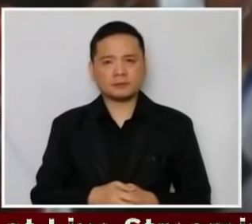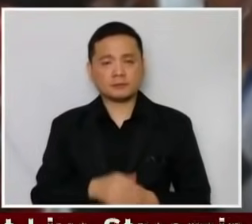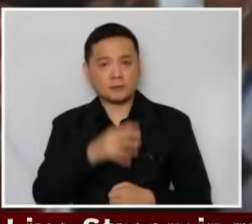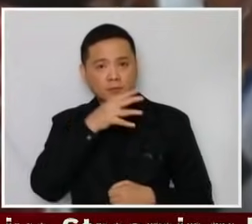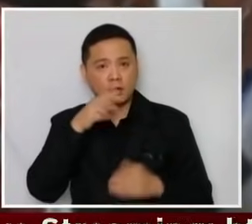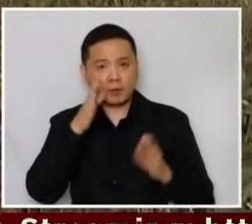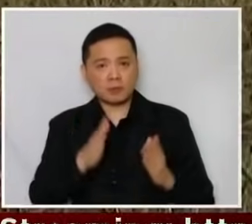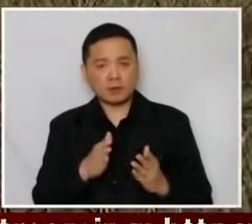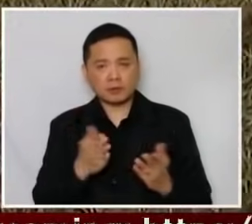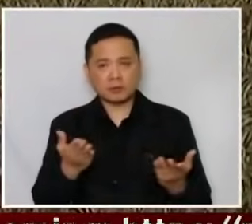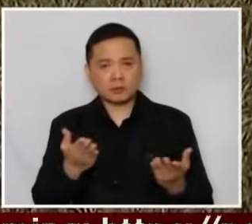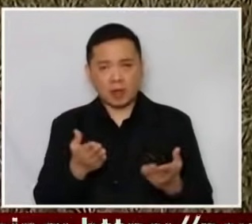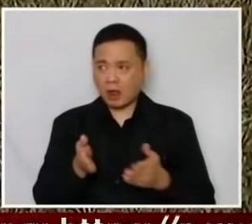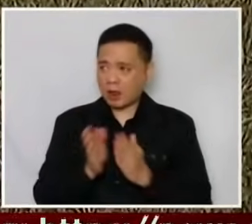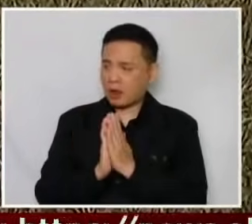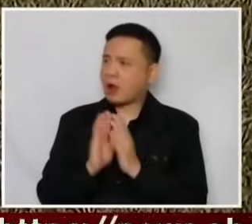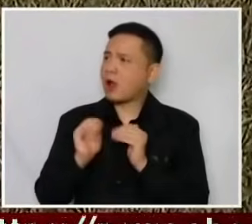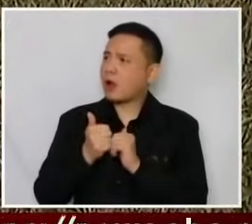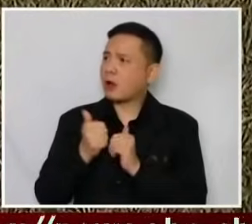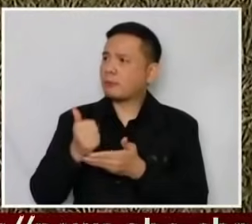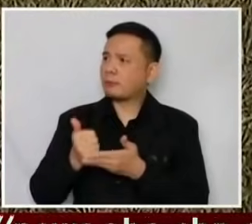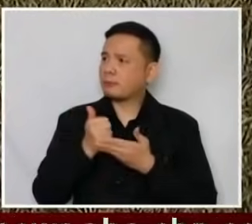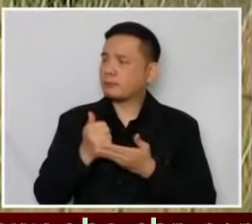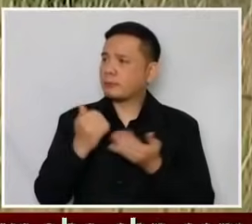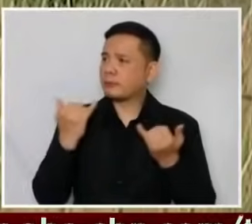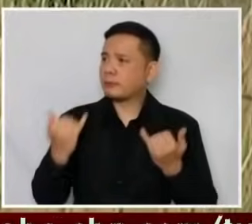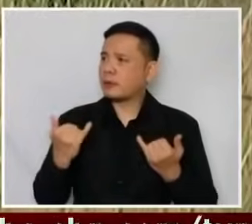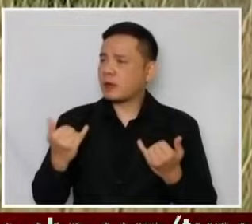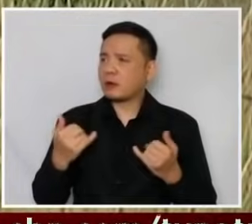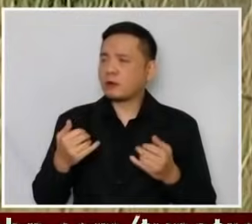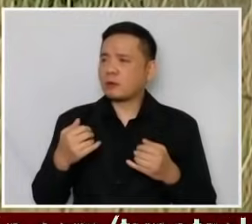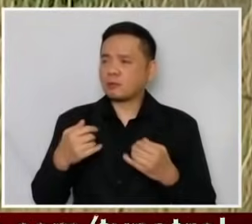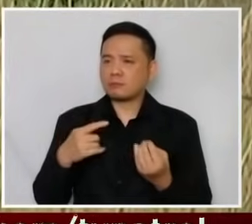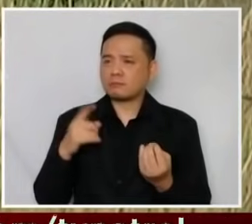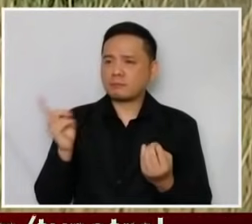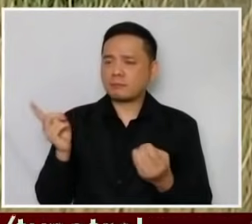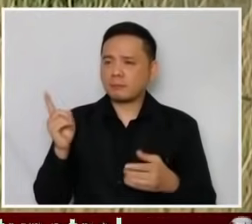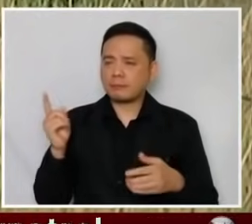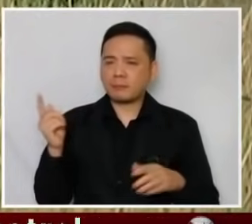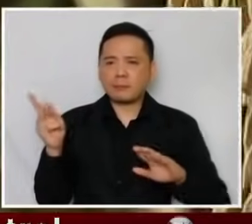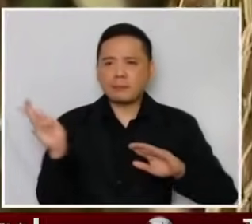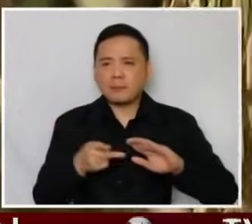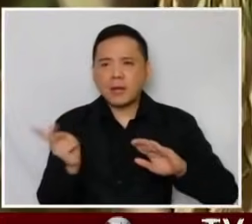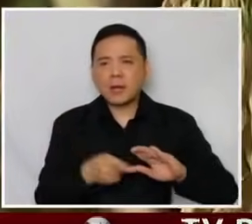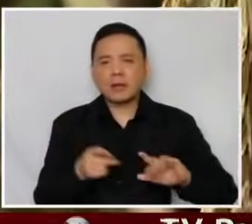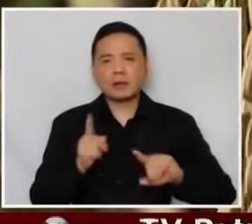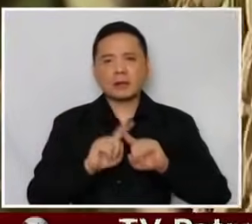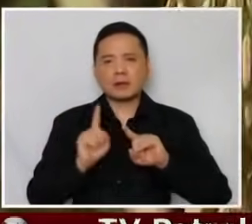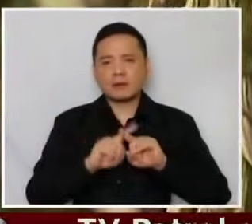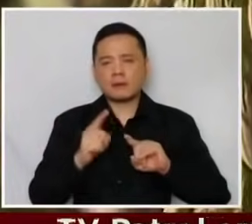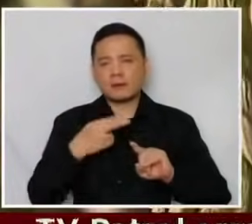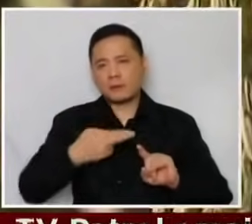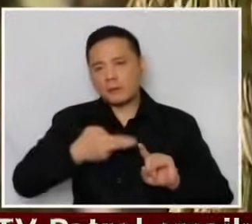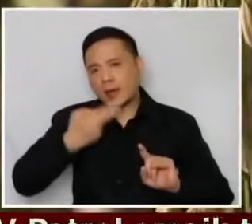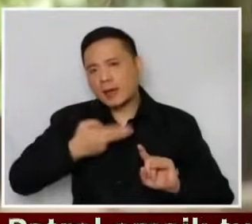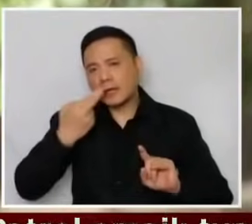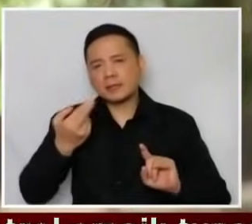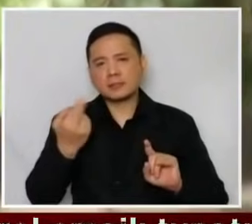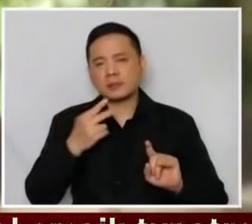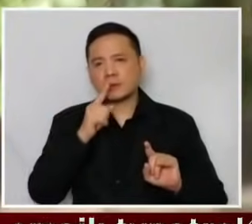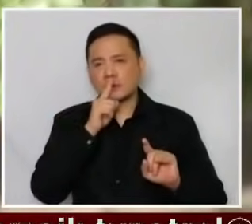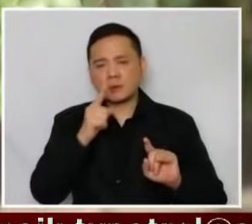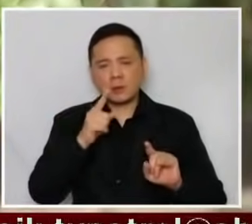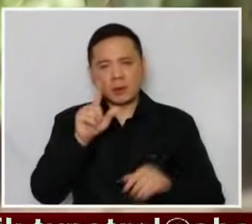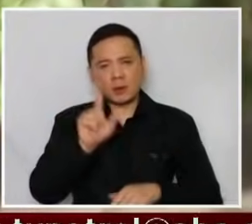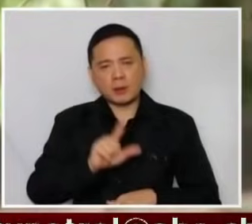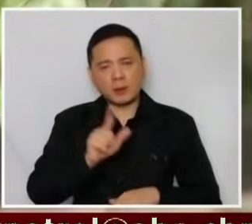sila matutulungan sa harap ng mababang presyo ng palay, malaking gasto sa produksyon at malakas ang importasyon?